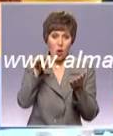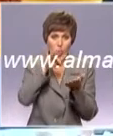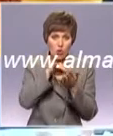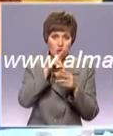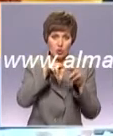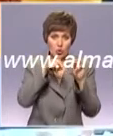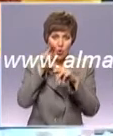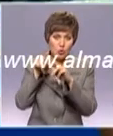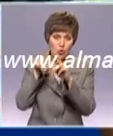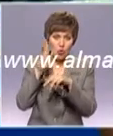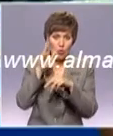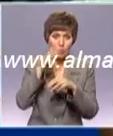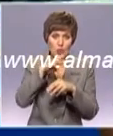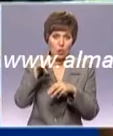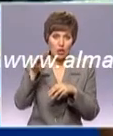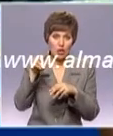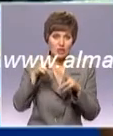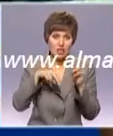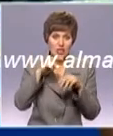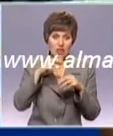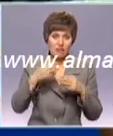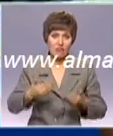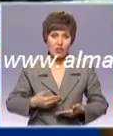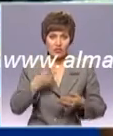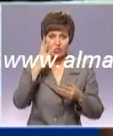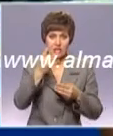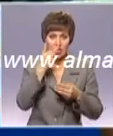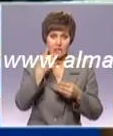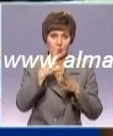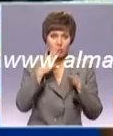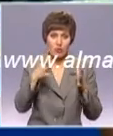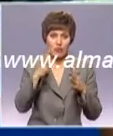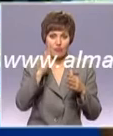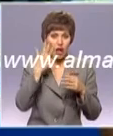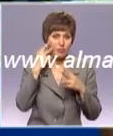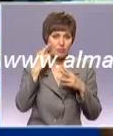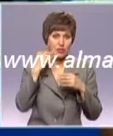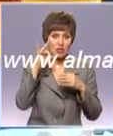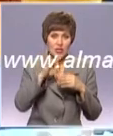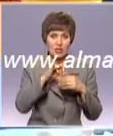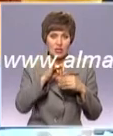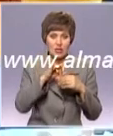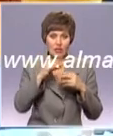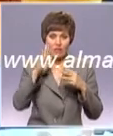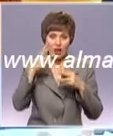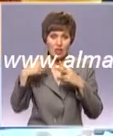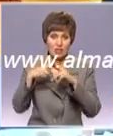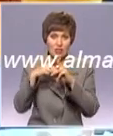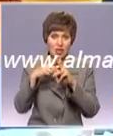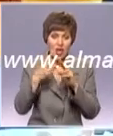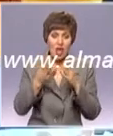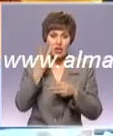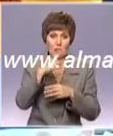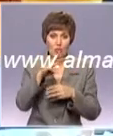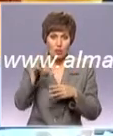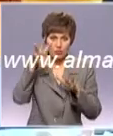города-миллионника, где будет, значит, строительство жилья в три раза больше, чем в Алмате и в Астане. Поэтому, значит, раз будет миллионник, значит, там